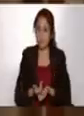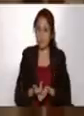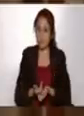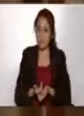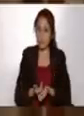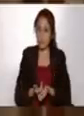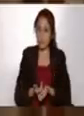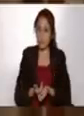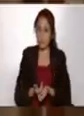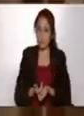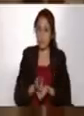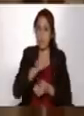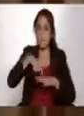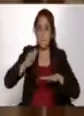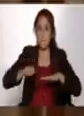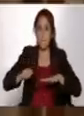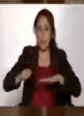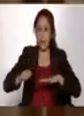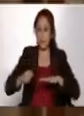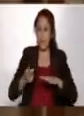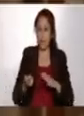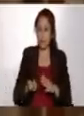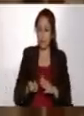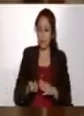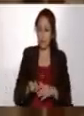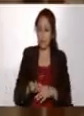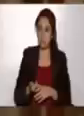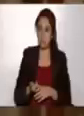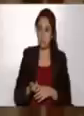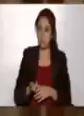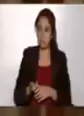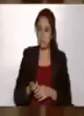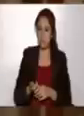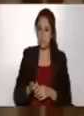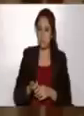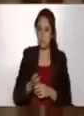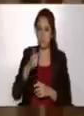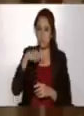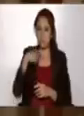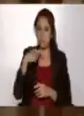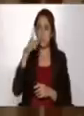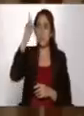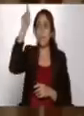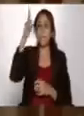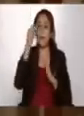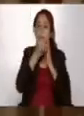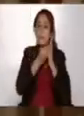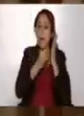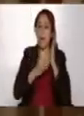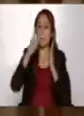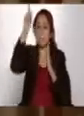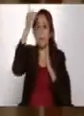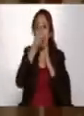او كده. دخلنا المحكمه فواقف كده. المهم انا دخلت بصراحه بقول له حسبي الله ونعم الوكيل عليه، انت عملته